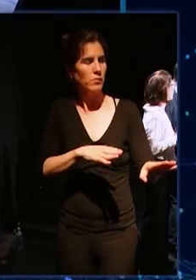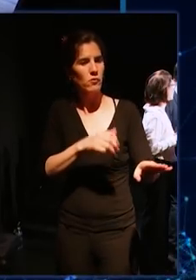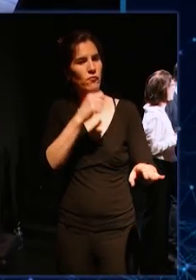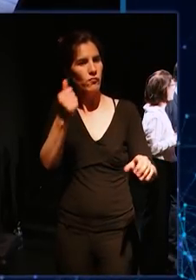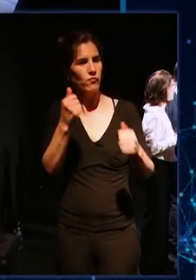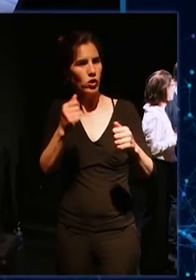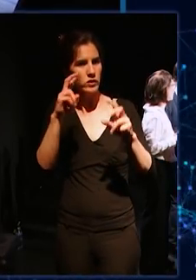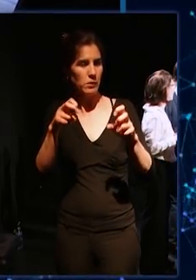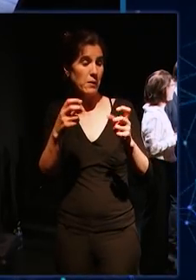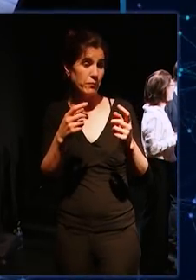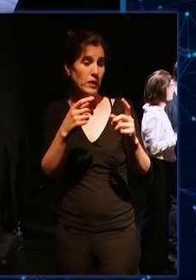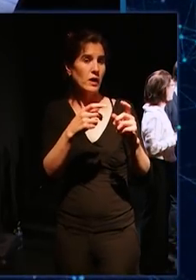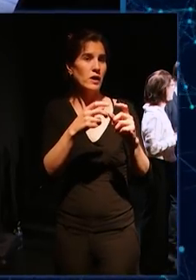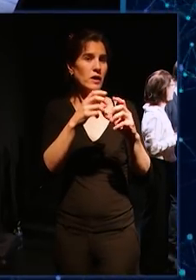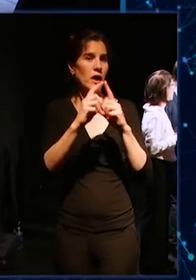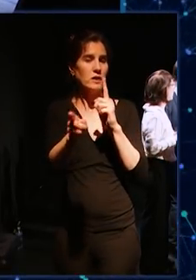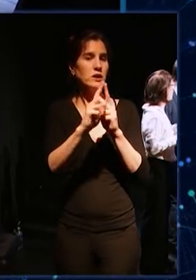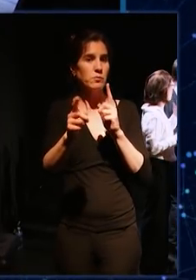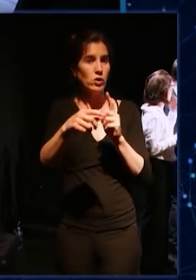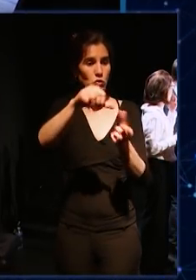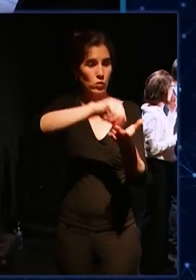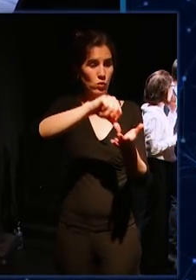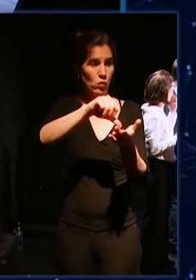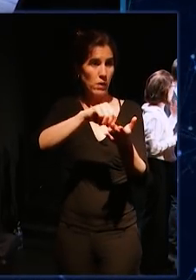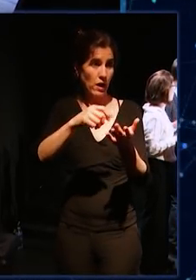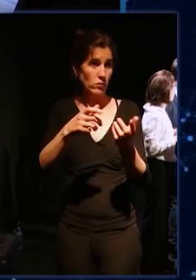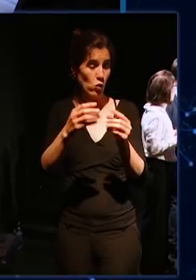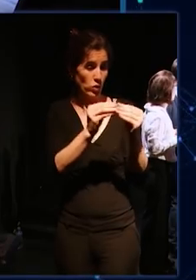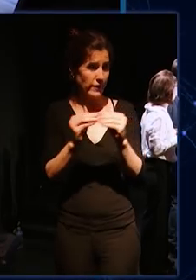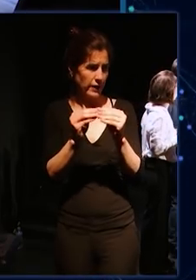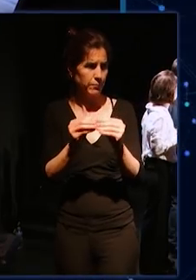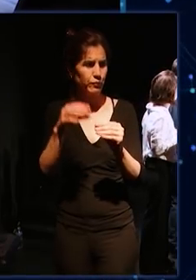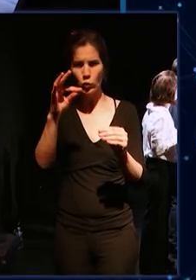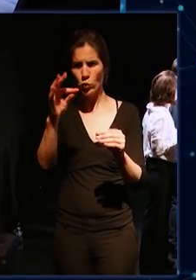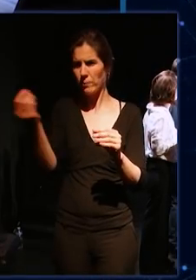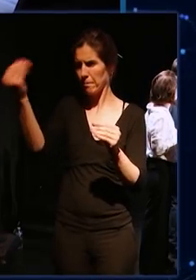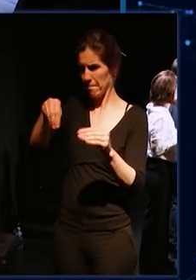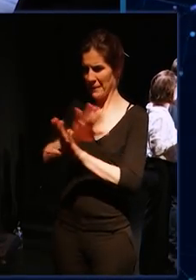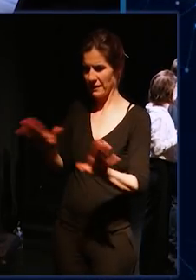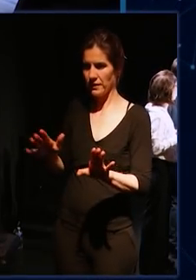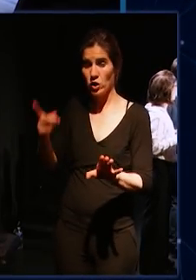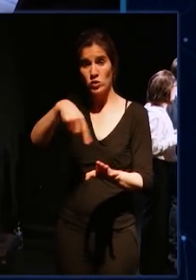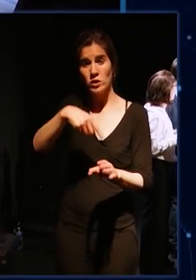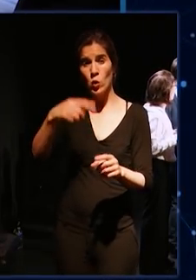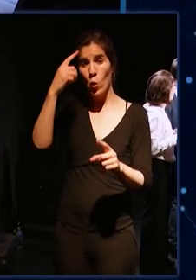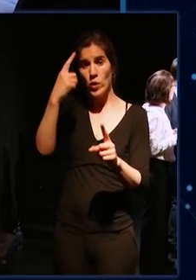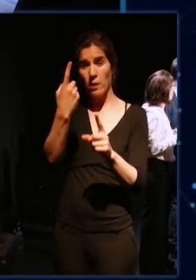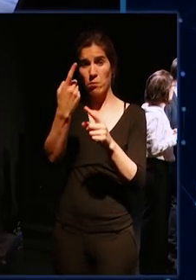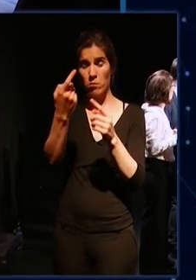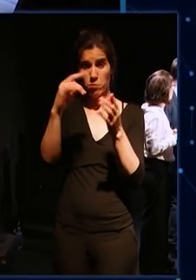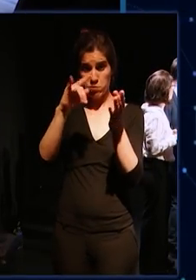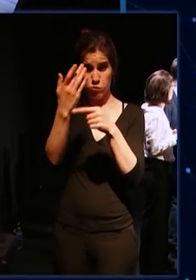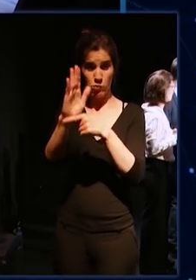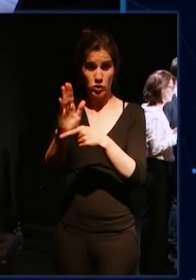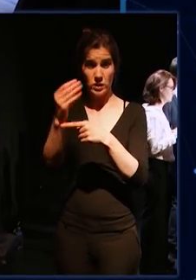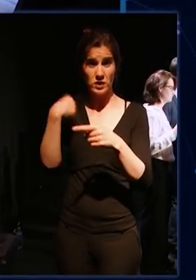per acabar, volia fer un matís. No, només una resposta a l'Enric. Nosaltres una de les propostes que tenim és pacificar, acabar la pacificació de